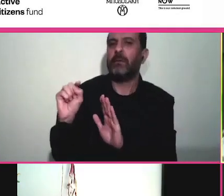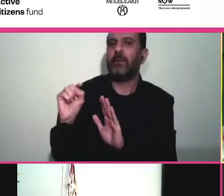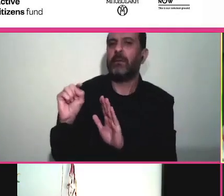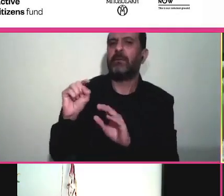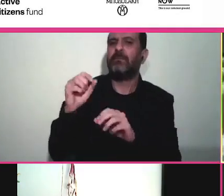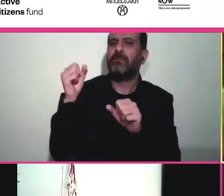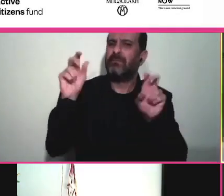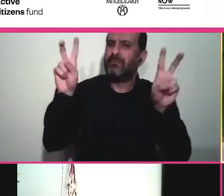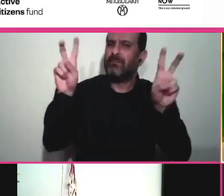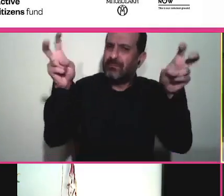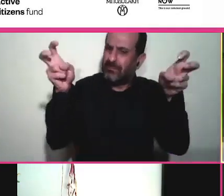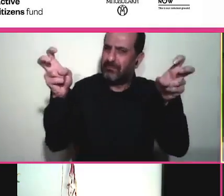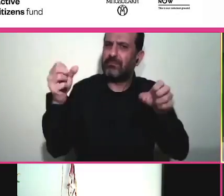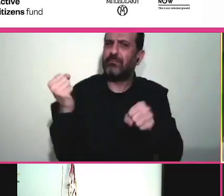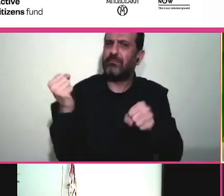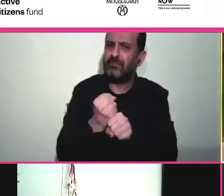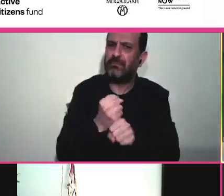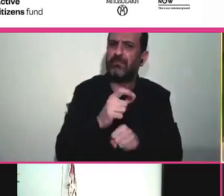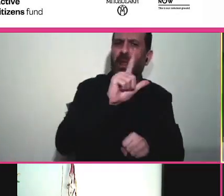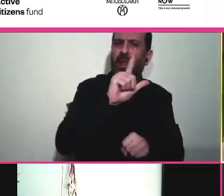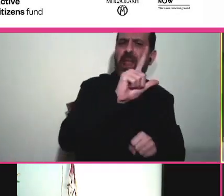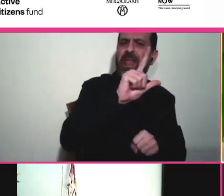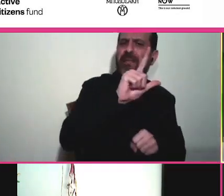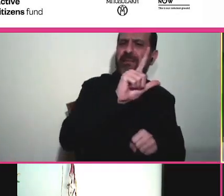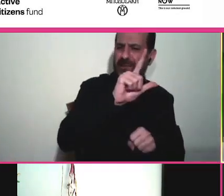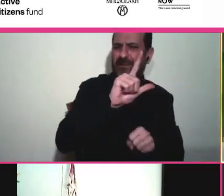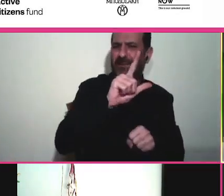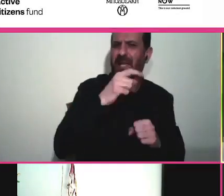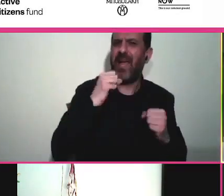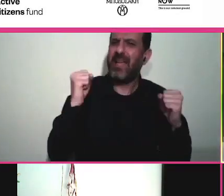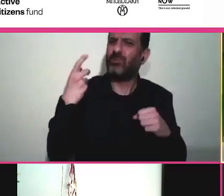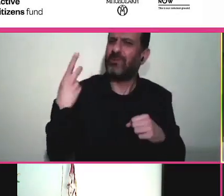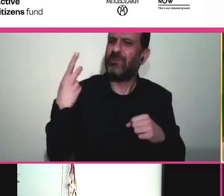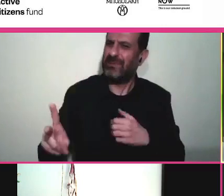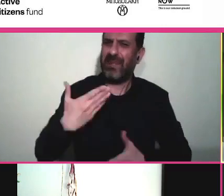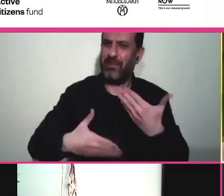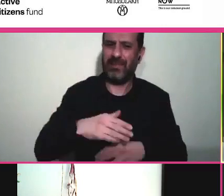στη σελίδα του έργου Legends of Disability, όλο το υλικό που